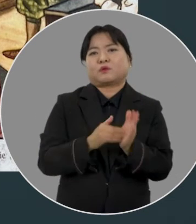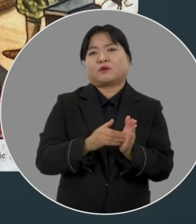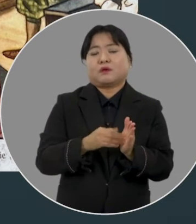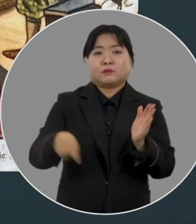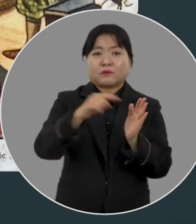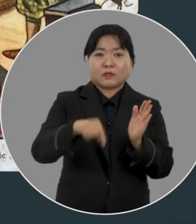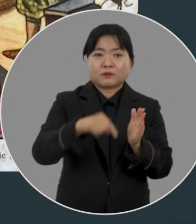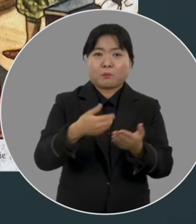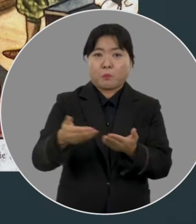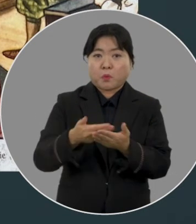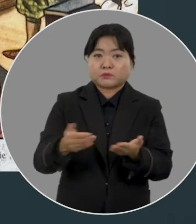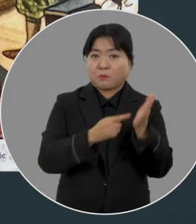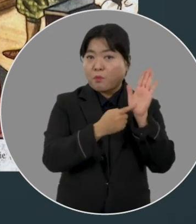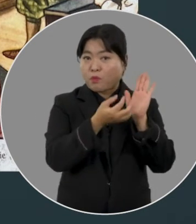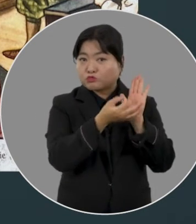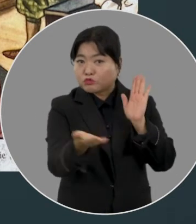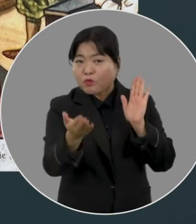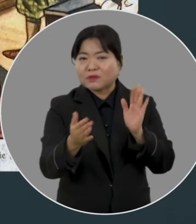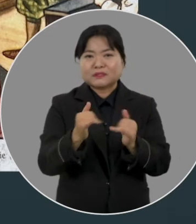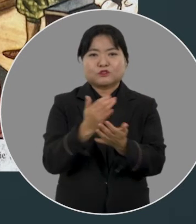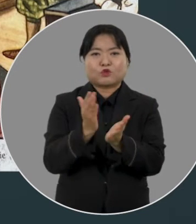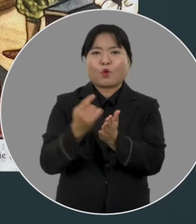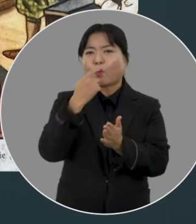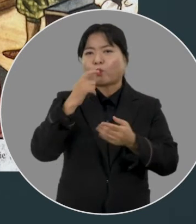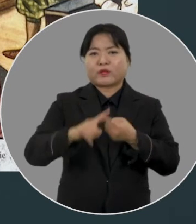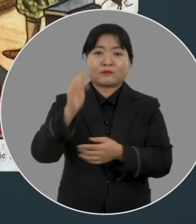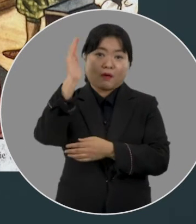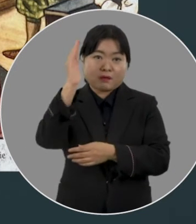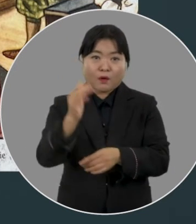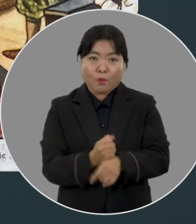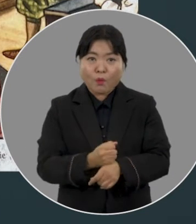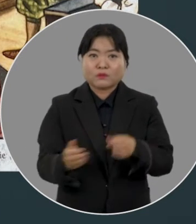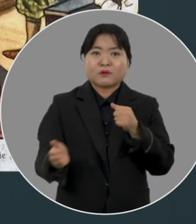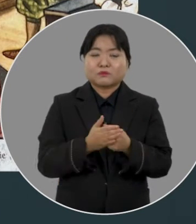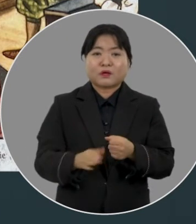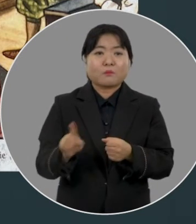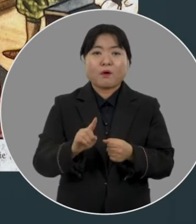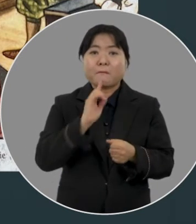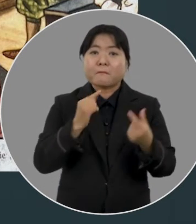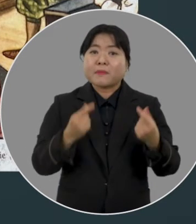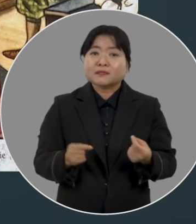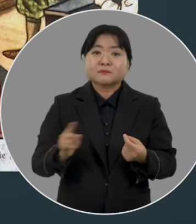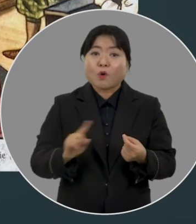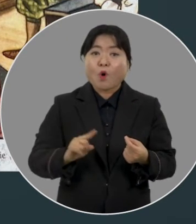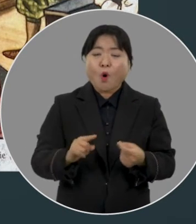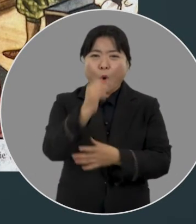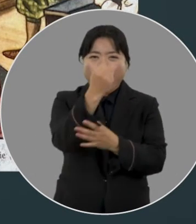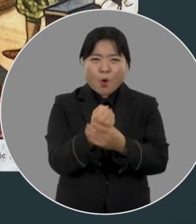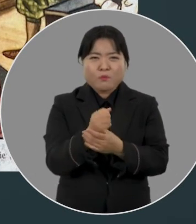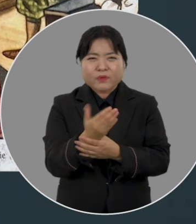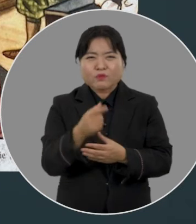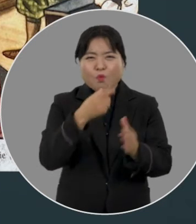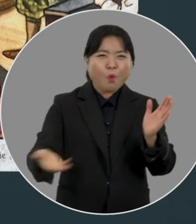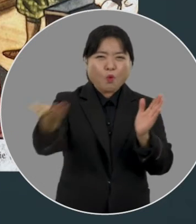여기에서 포스터를 보여주고 인종론에 대해서 얘기하고 하다 보니까 이건 마치 어떤 오염된